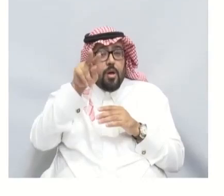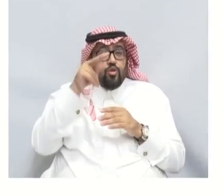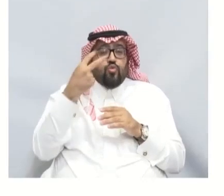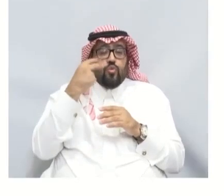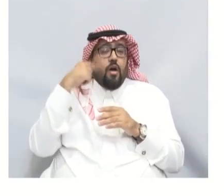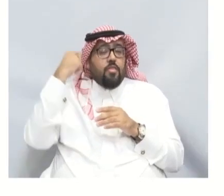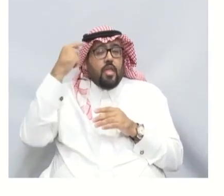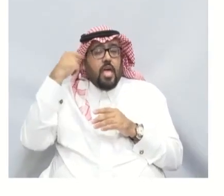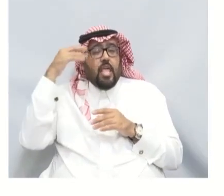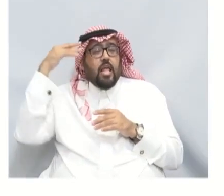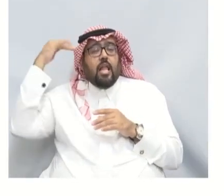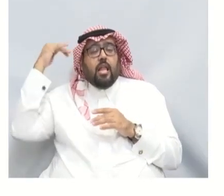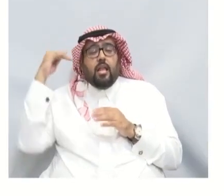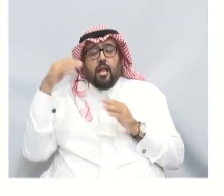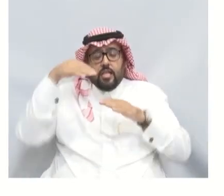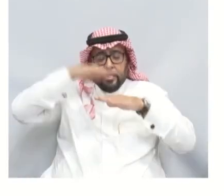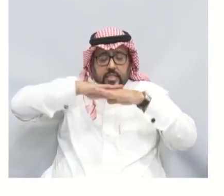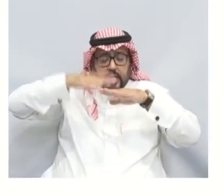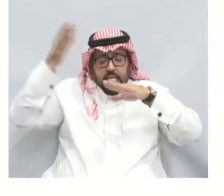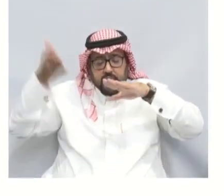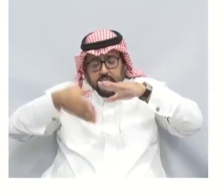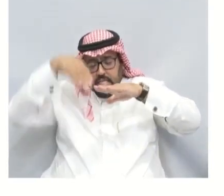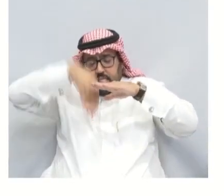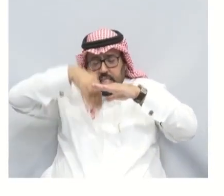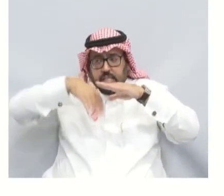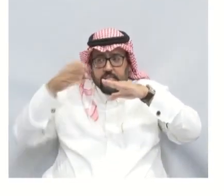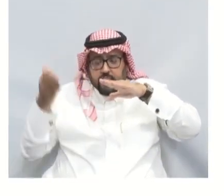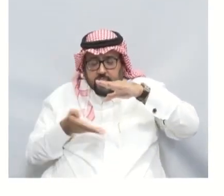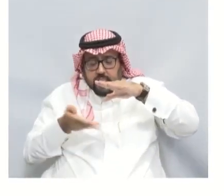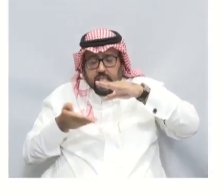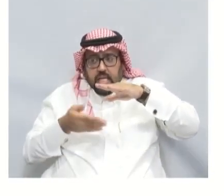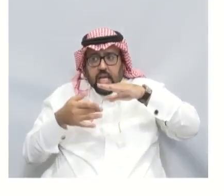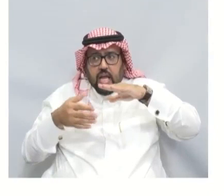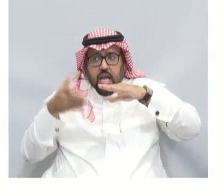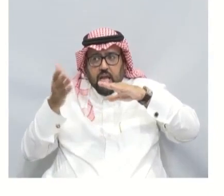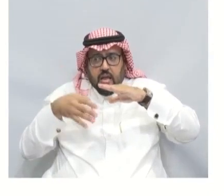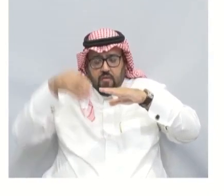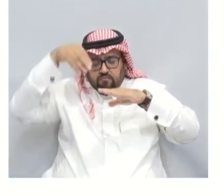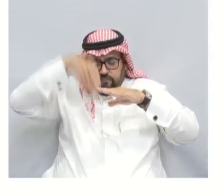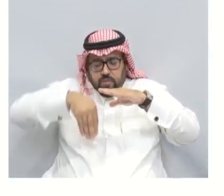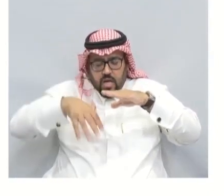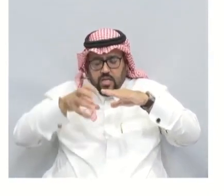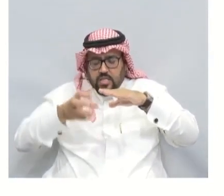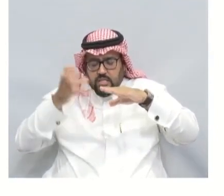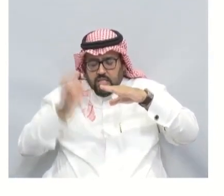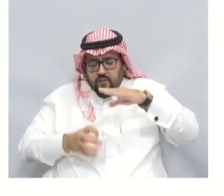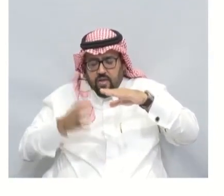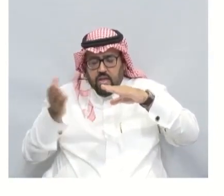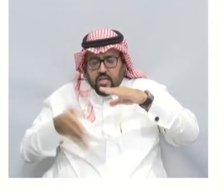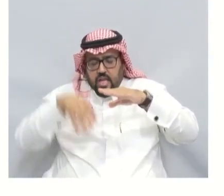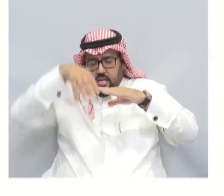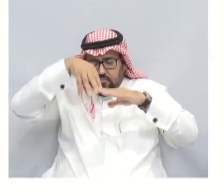الطالبة، تخيل معي باطن الأرض، منطقة الستار، أتت لها هذه الصفائح،